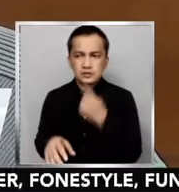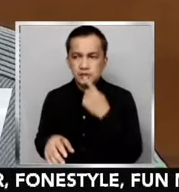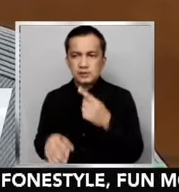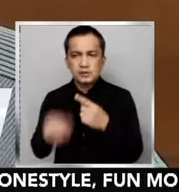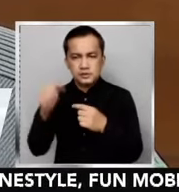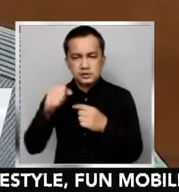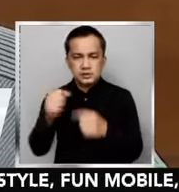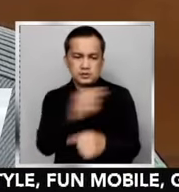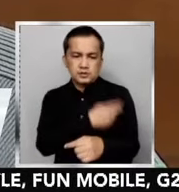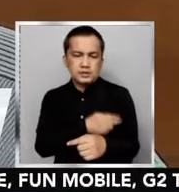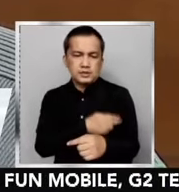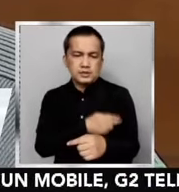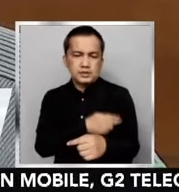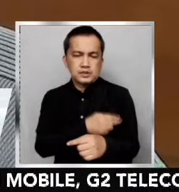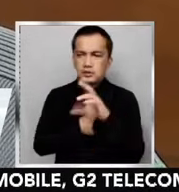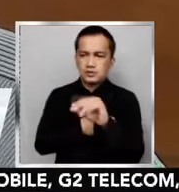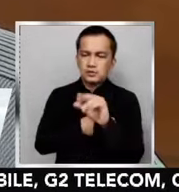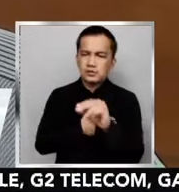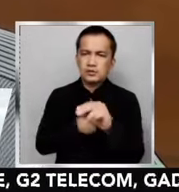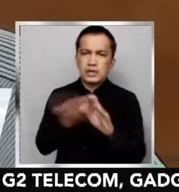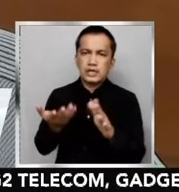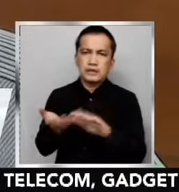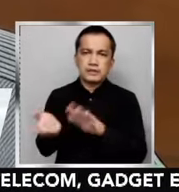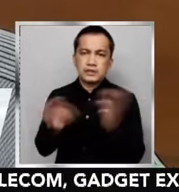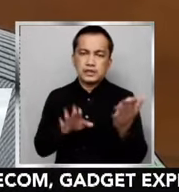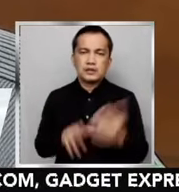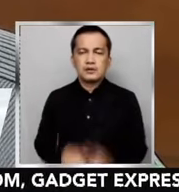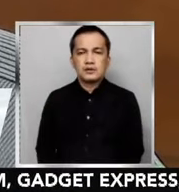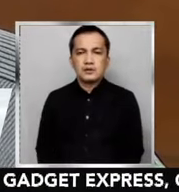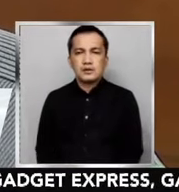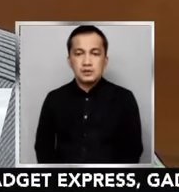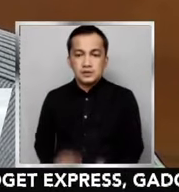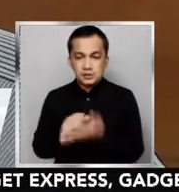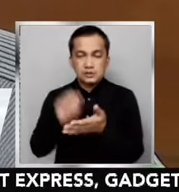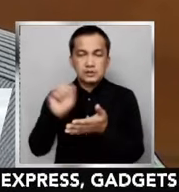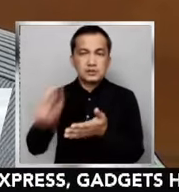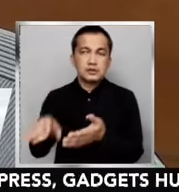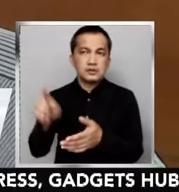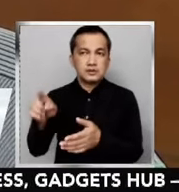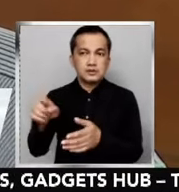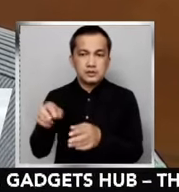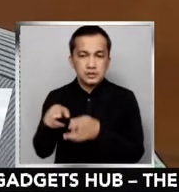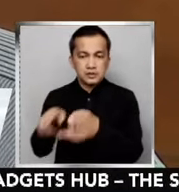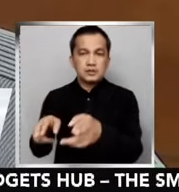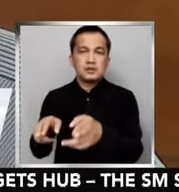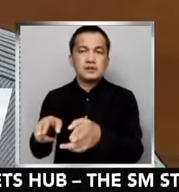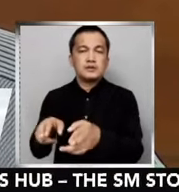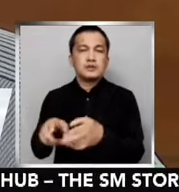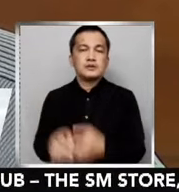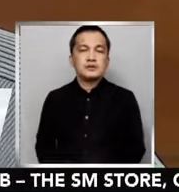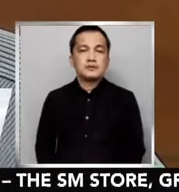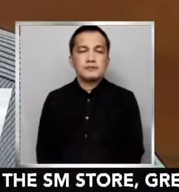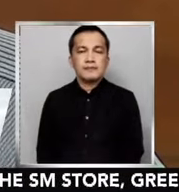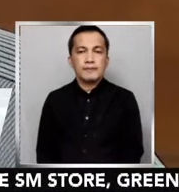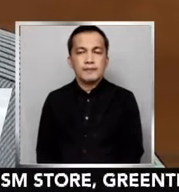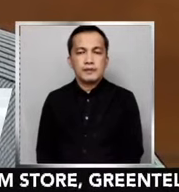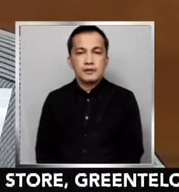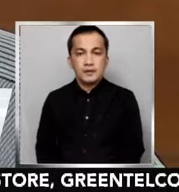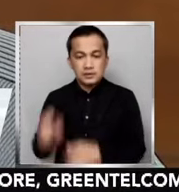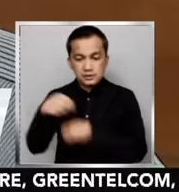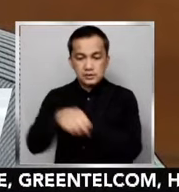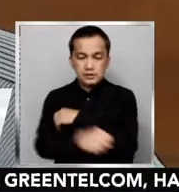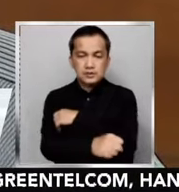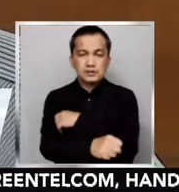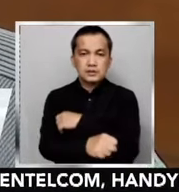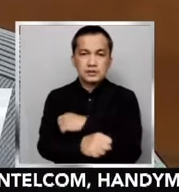Tol wala na negats na nga eh kung itatapon doun sa ilog sa dagat ililibing